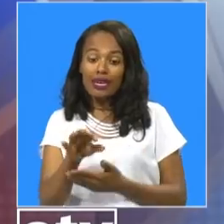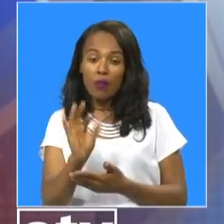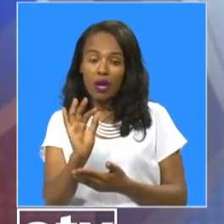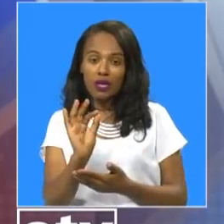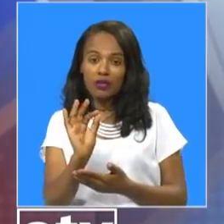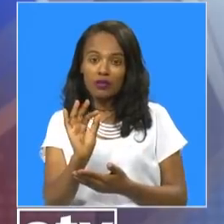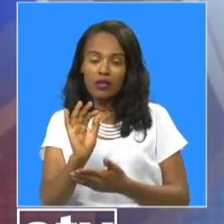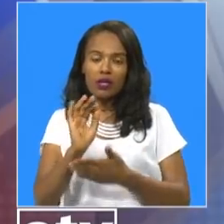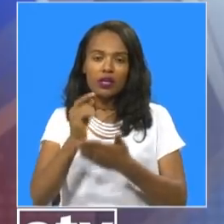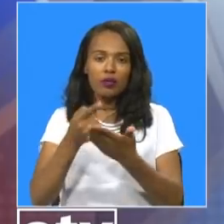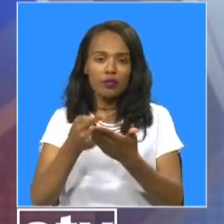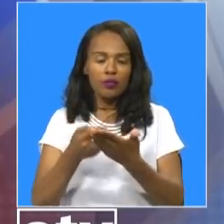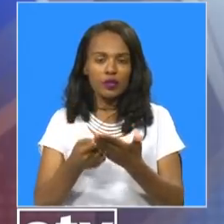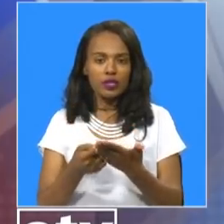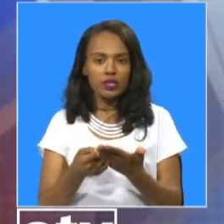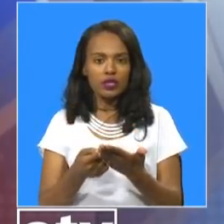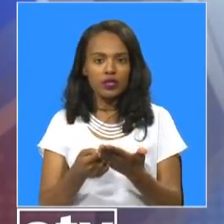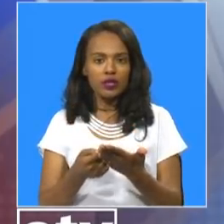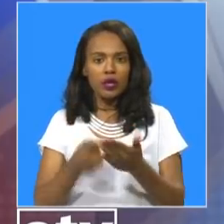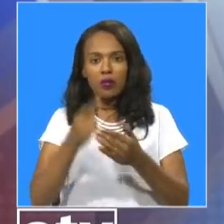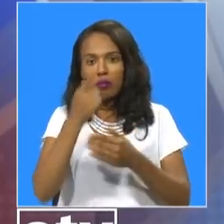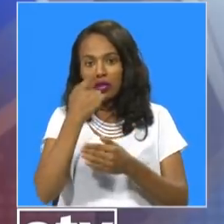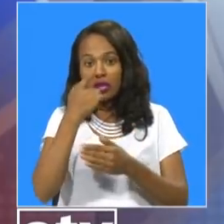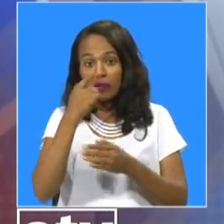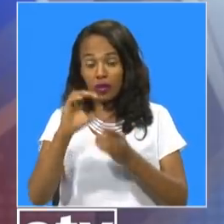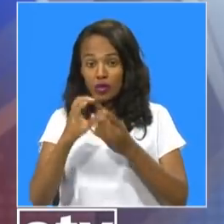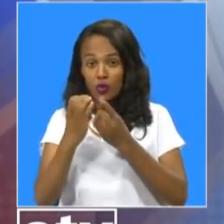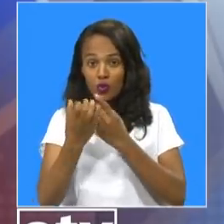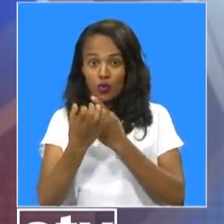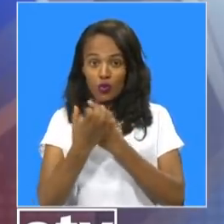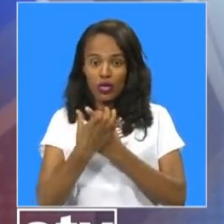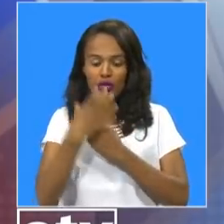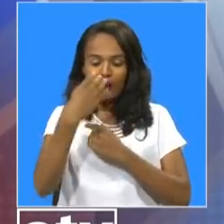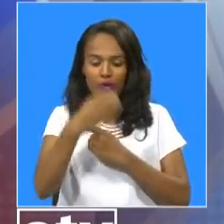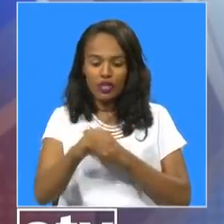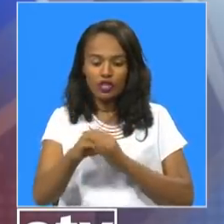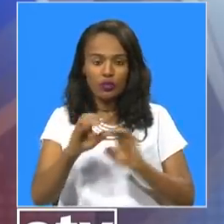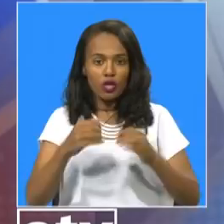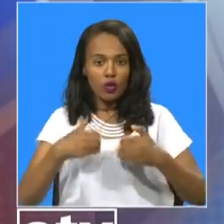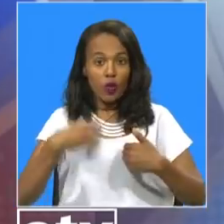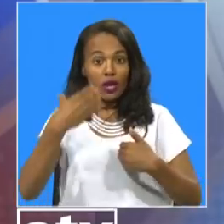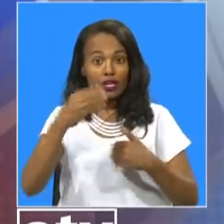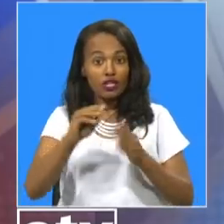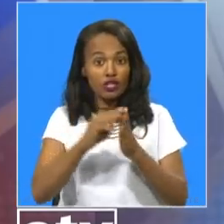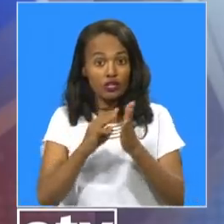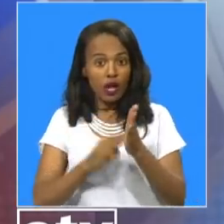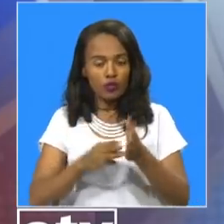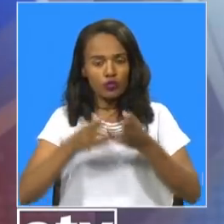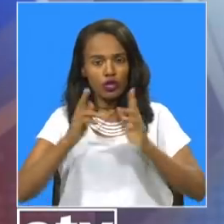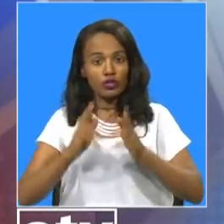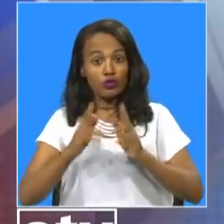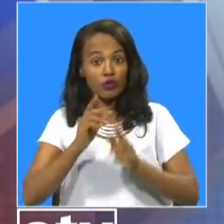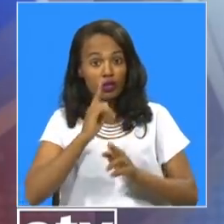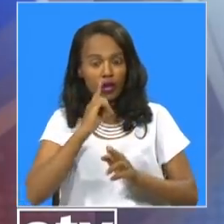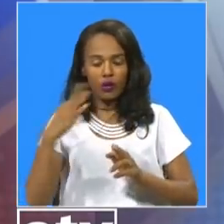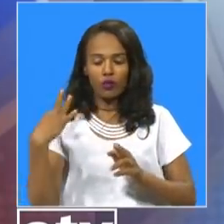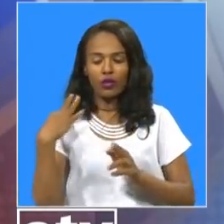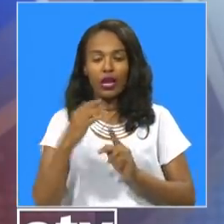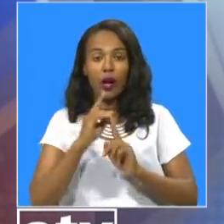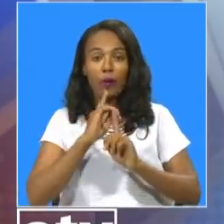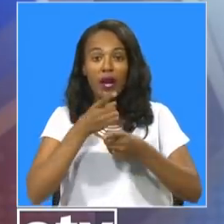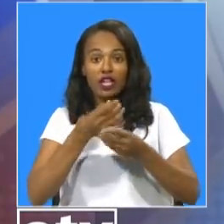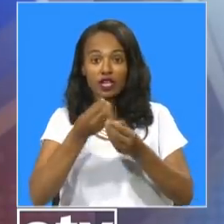ለማግኘት በዚህ በተለመደው መልኩ ያው በግዢ የሚደረጉ አሉ። የግዢ ስርዓቶቻችን ፈጣን ለጤና ምላሽ